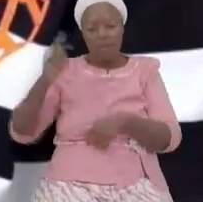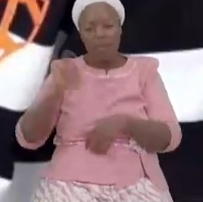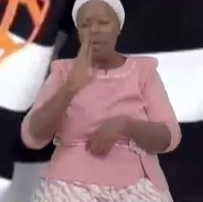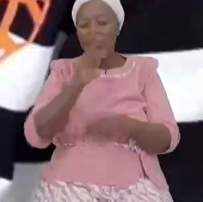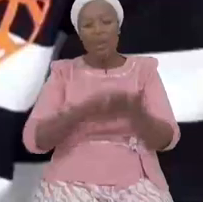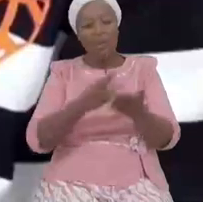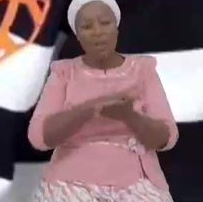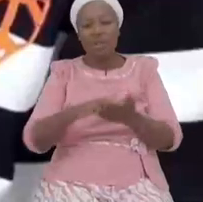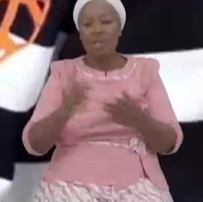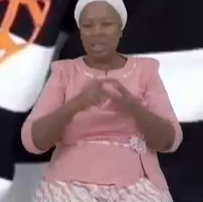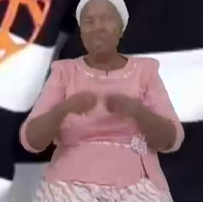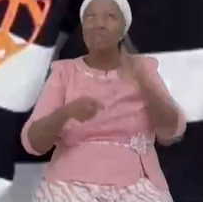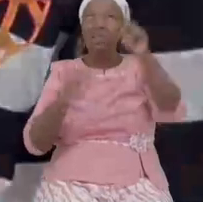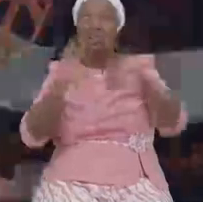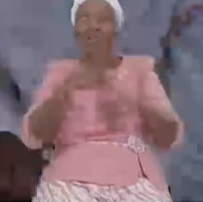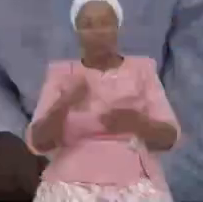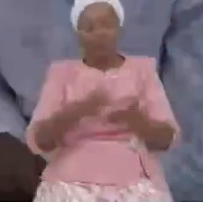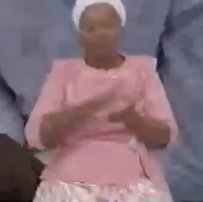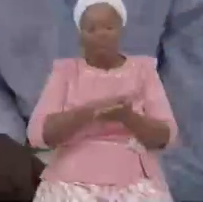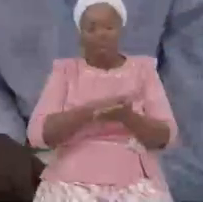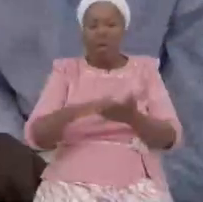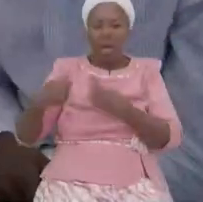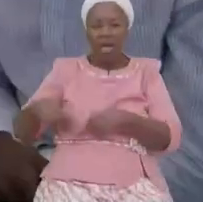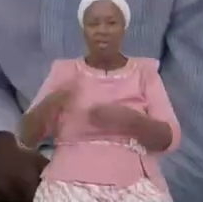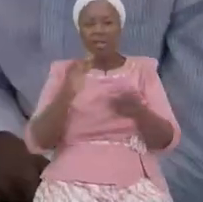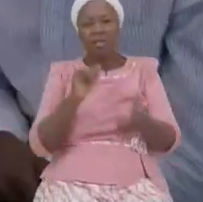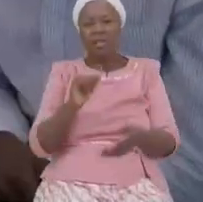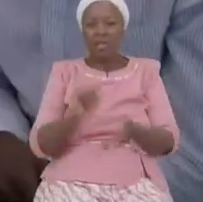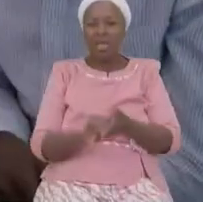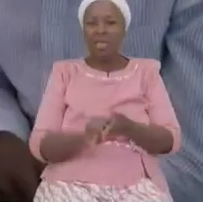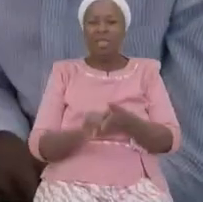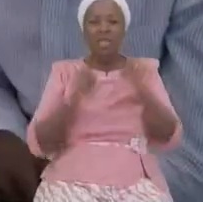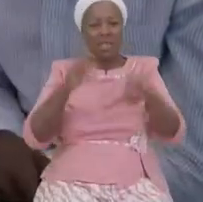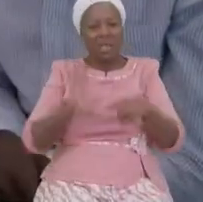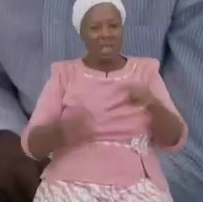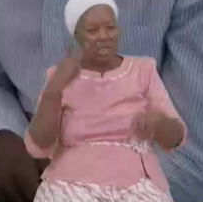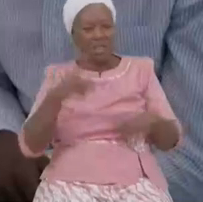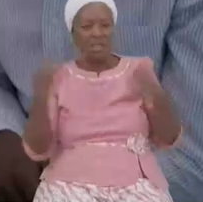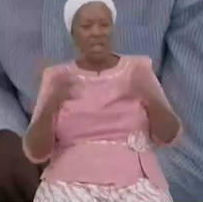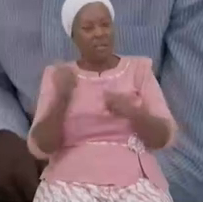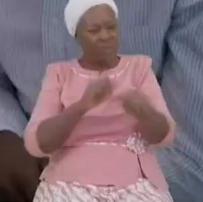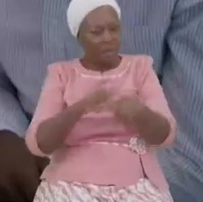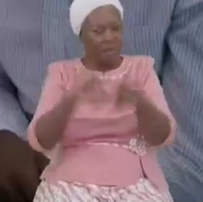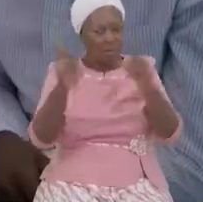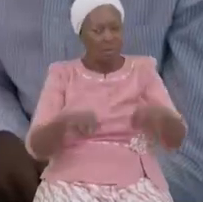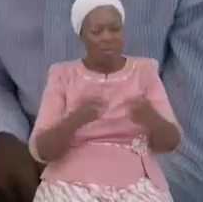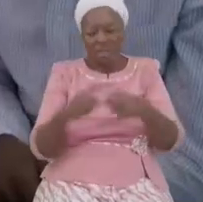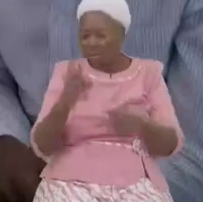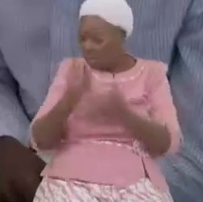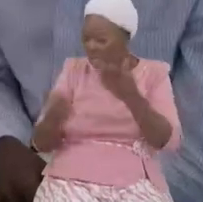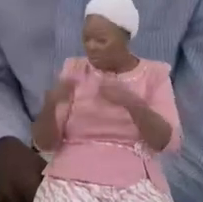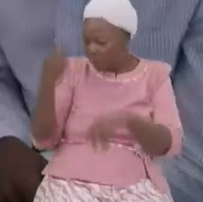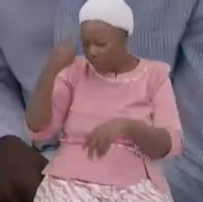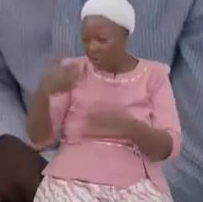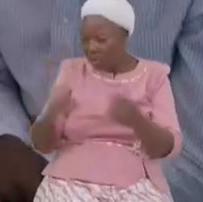pas contempler l'iniquité. Et il ne veut pas contempler l'iniquité à tout moment. Chaque fois que nous venons, pourquoi viens-tu? Je suis venu